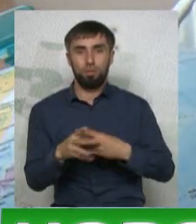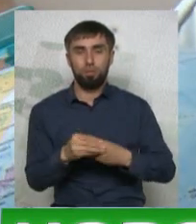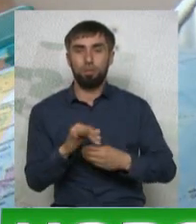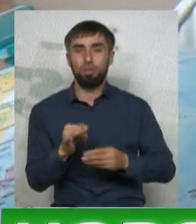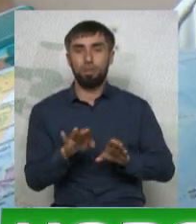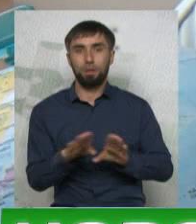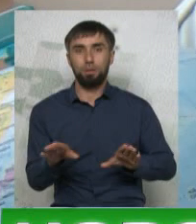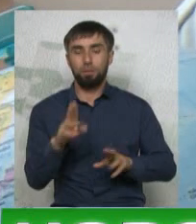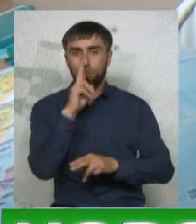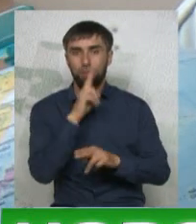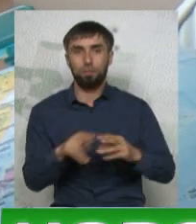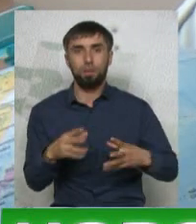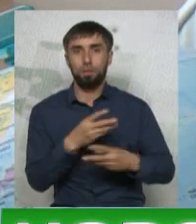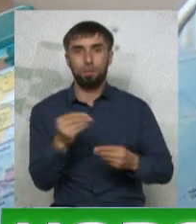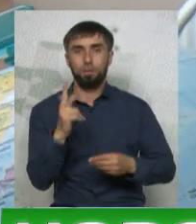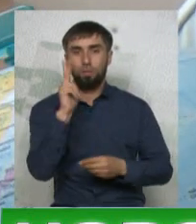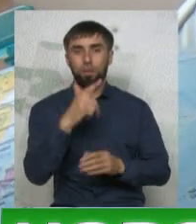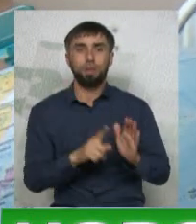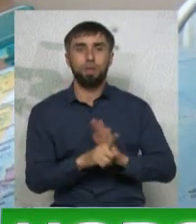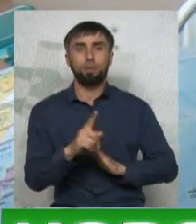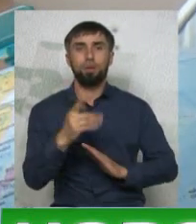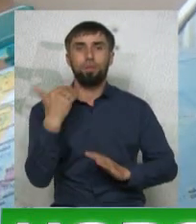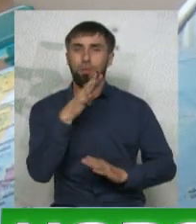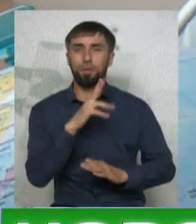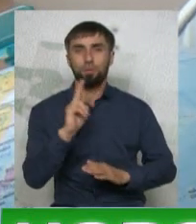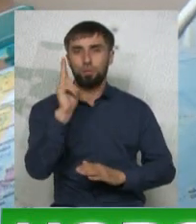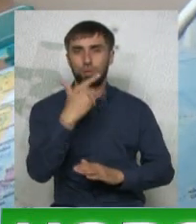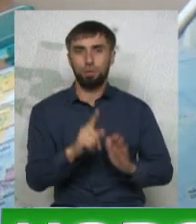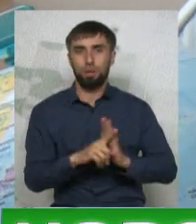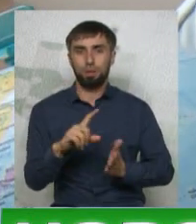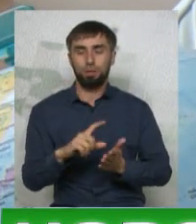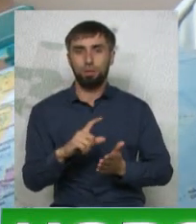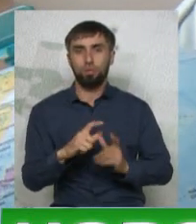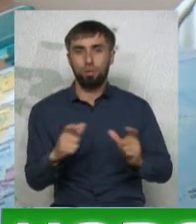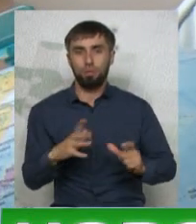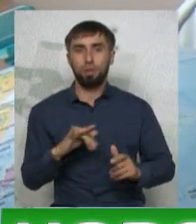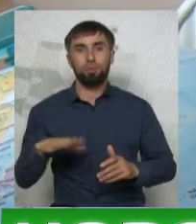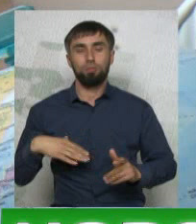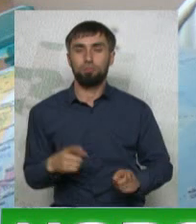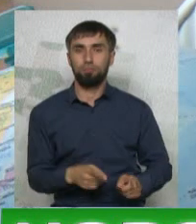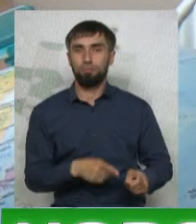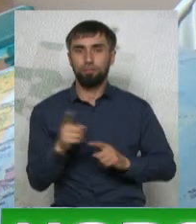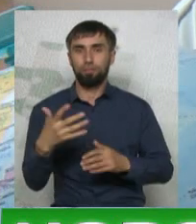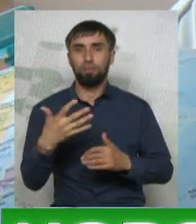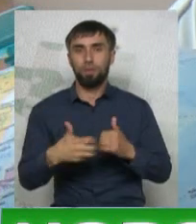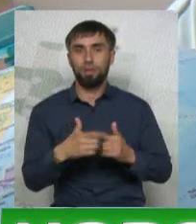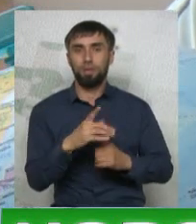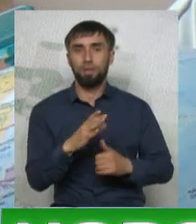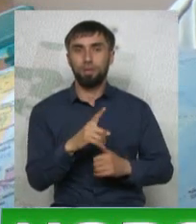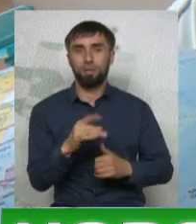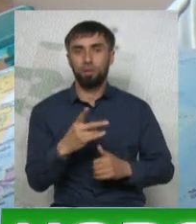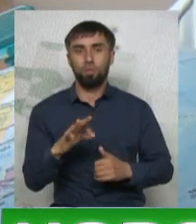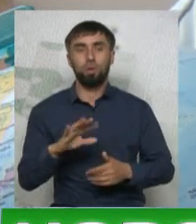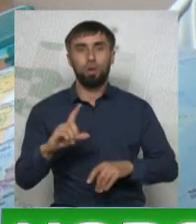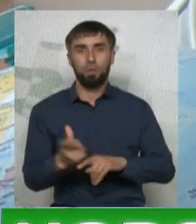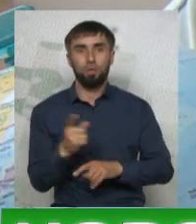так вот пролетели незаметно 3 года. В начальной школе мы в ту пору учились 3 года. И потом уже перейдя в среднее звено, опять